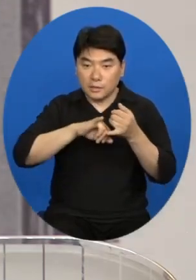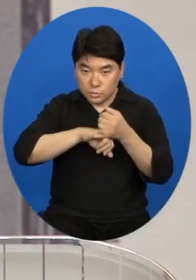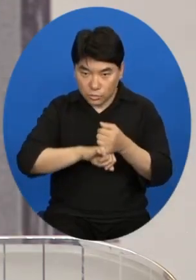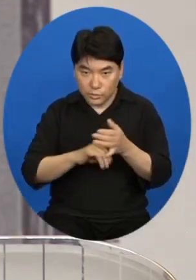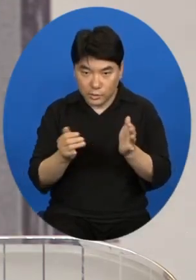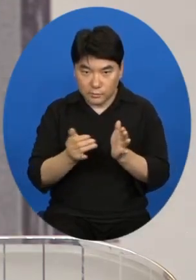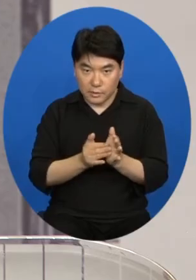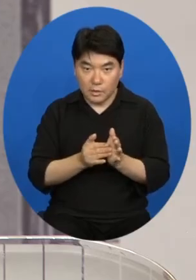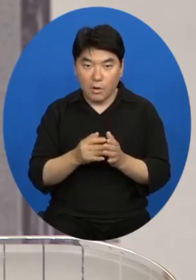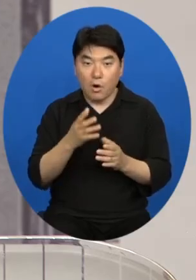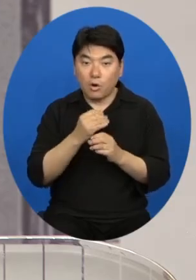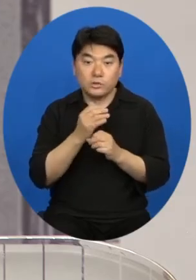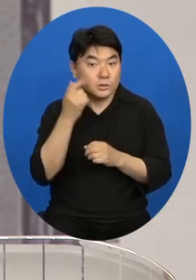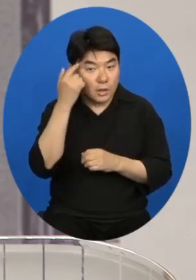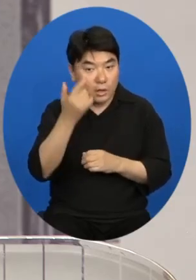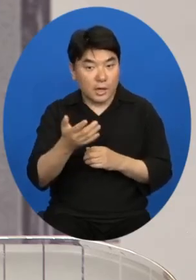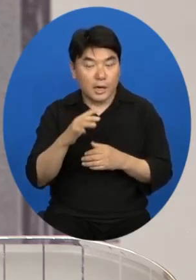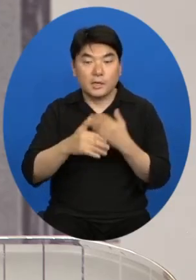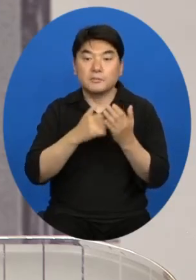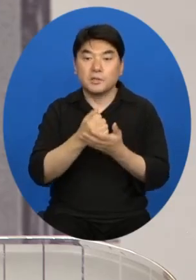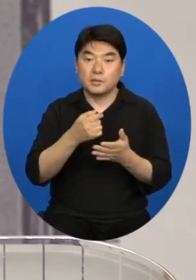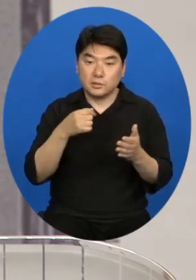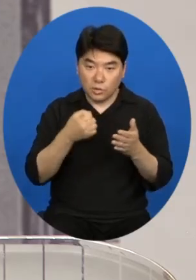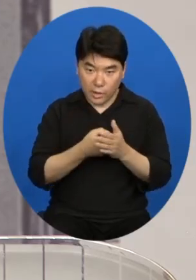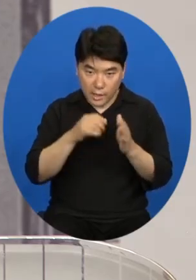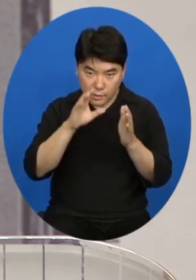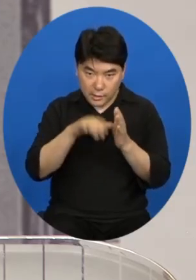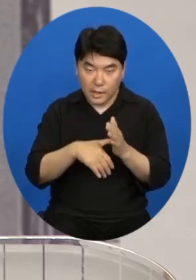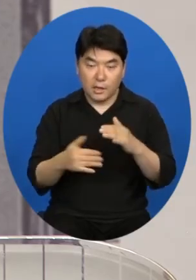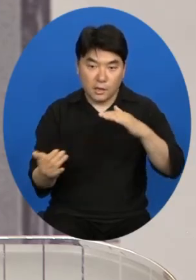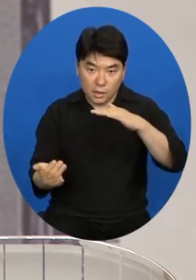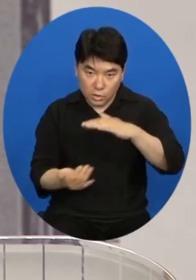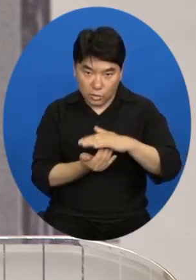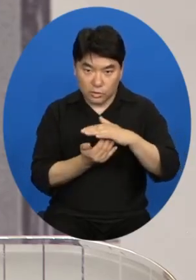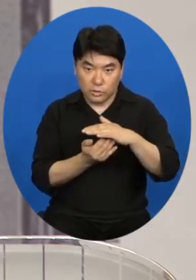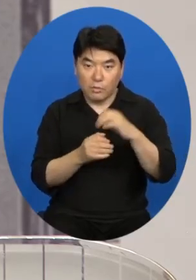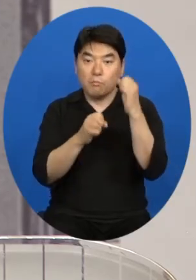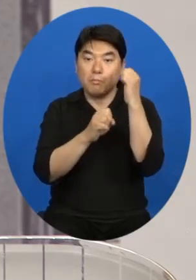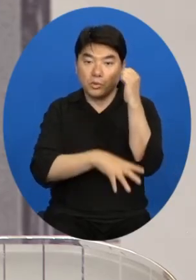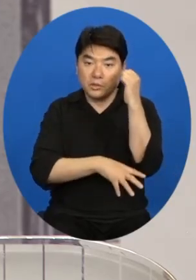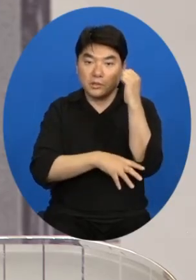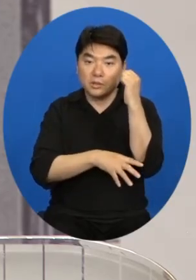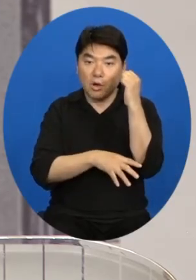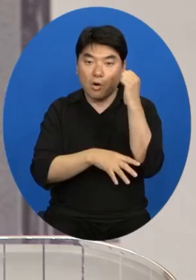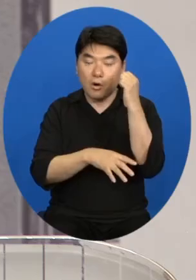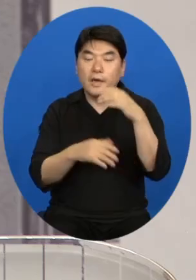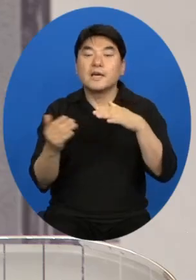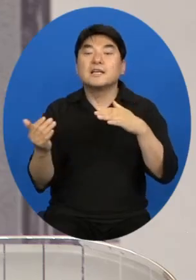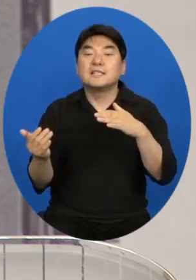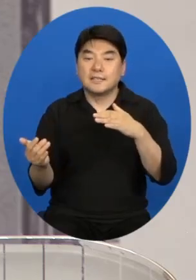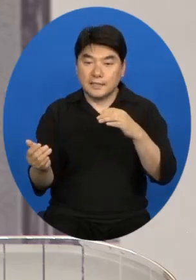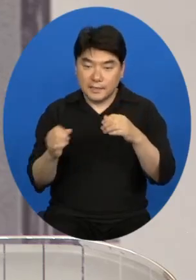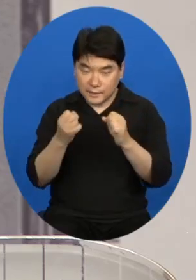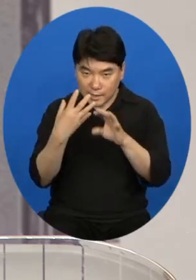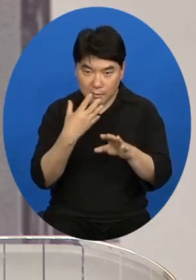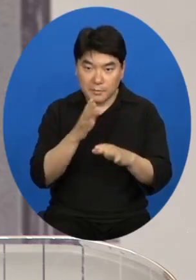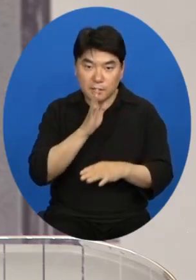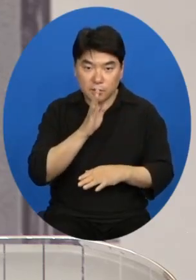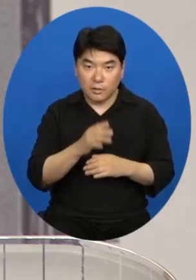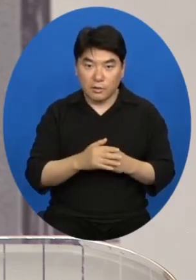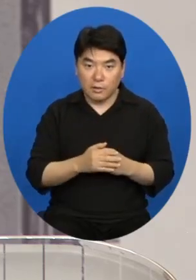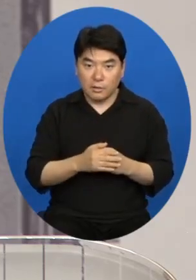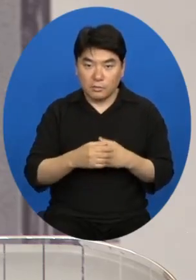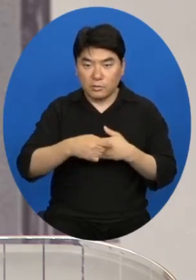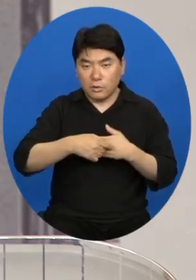거예요. 언제요? 하나님이 정한 때에 이것이 이루어지는데, 이것이 바로 본질적인 응답이에요. 단지 표면적으로 백성이 돌아오는 게